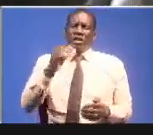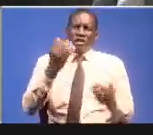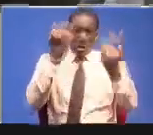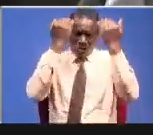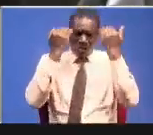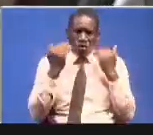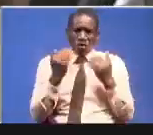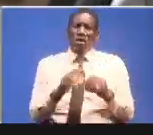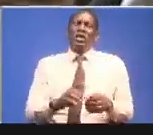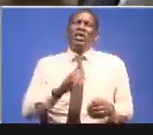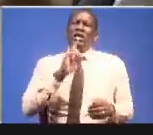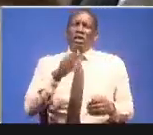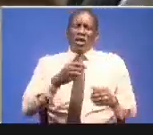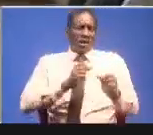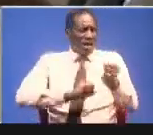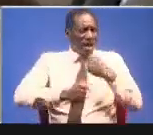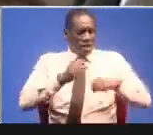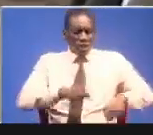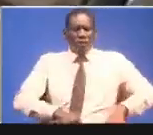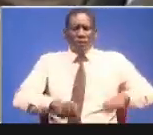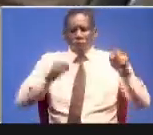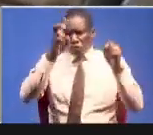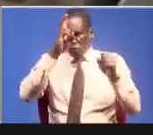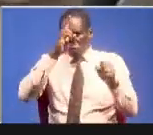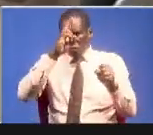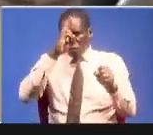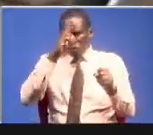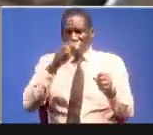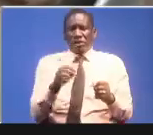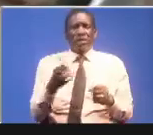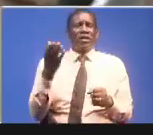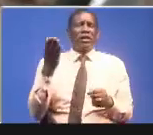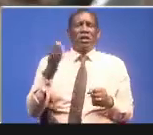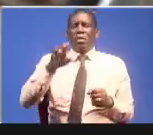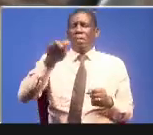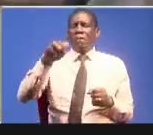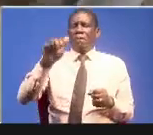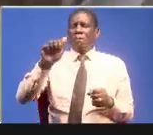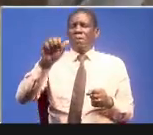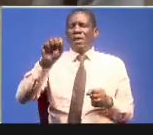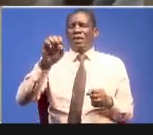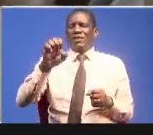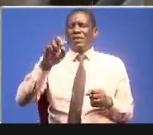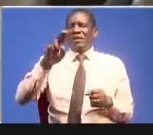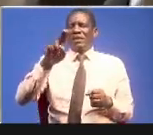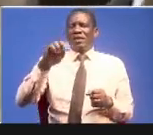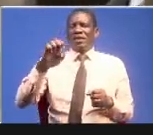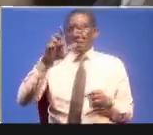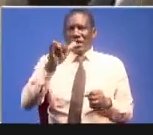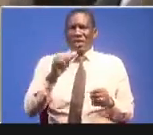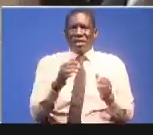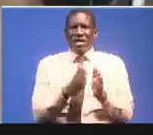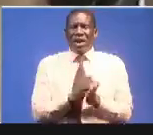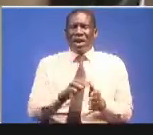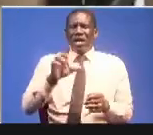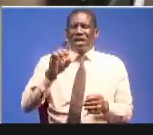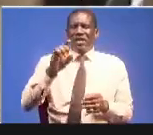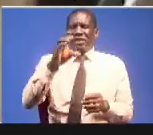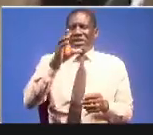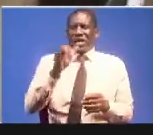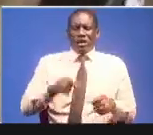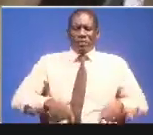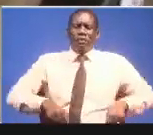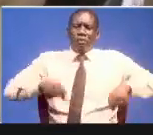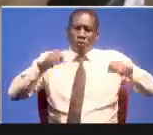kwa mahakama wakitaka kaimu inspekta jenerali wa polisi Gilbert Masengeli na mkurugenzi wa upelelezi wa jinai